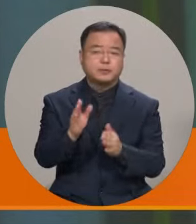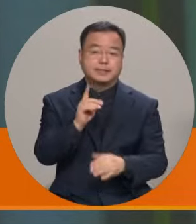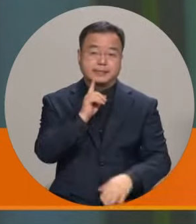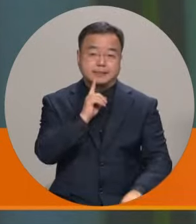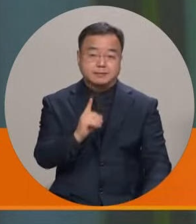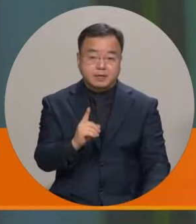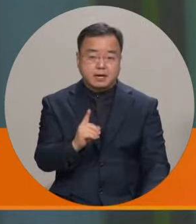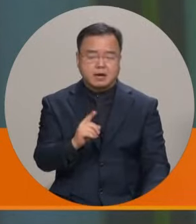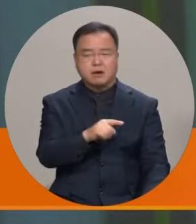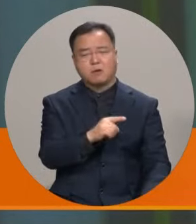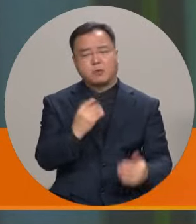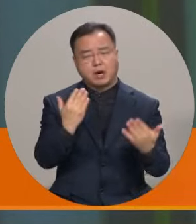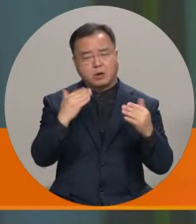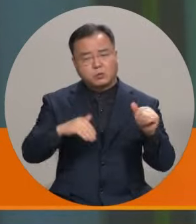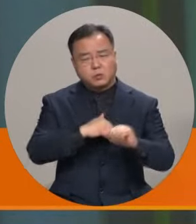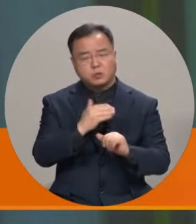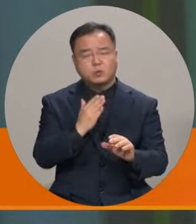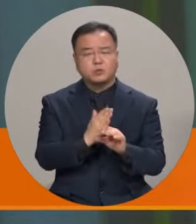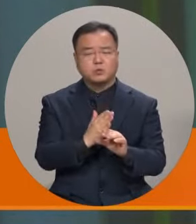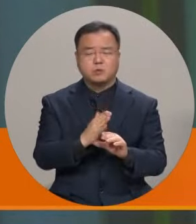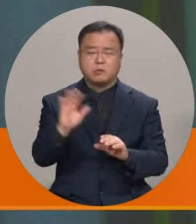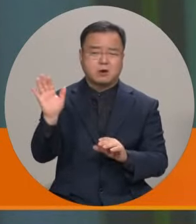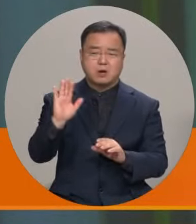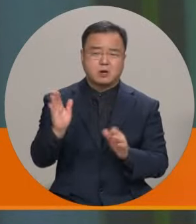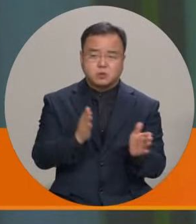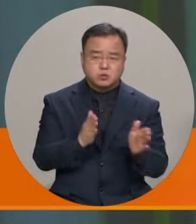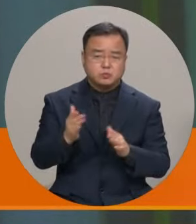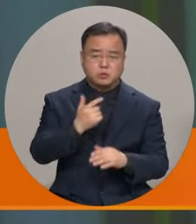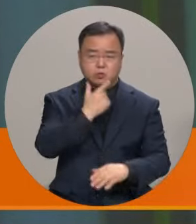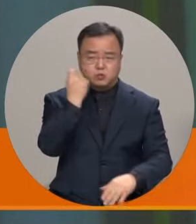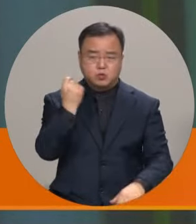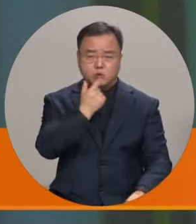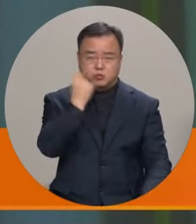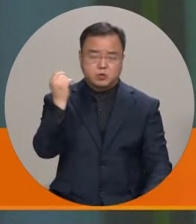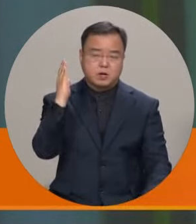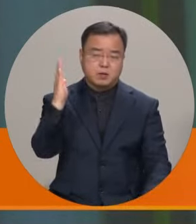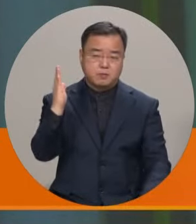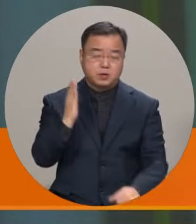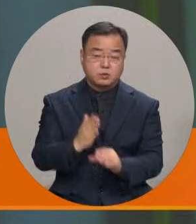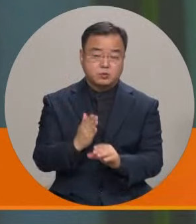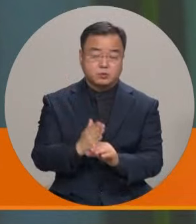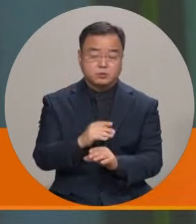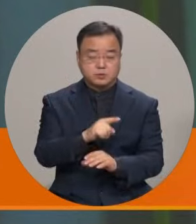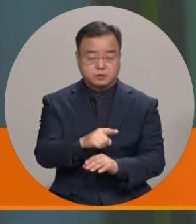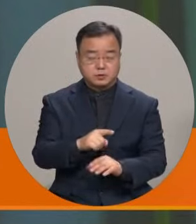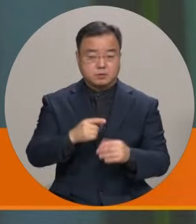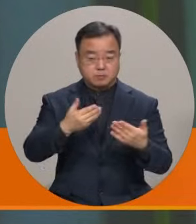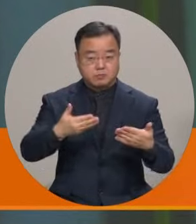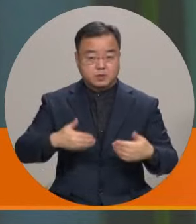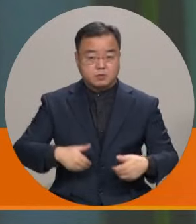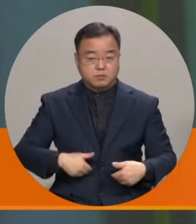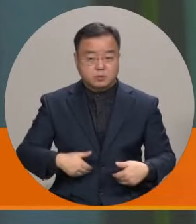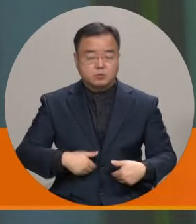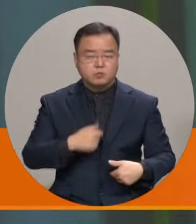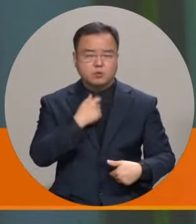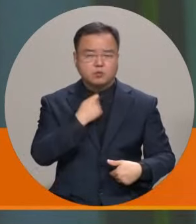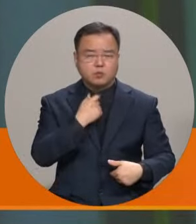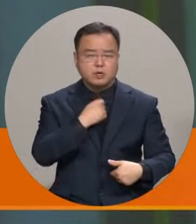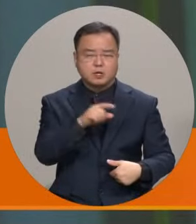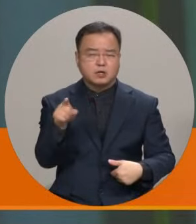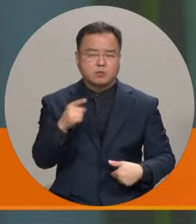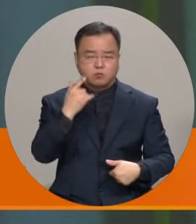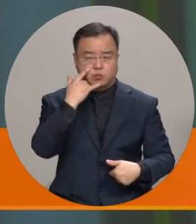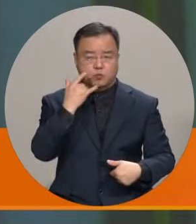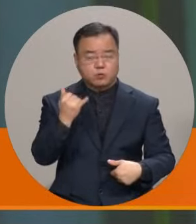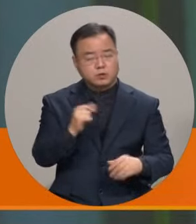여전히 준비가 부족하다는 목소리도 나옵니다이 정책의 수요자인 학부모들이 원하는 늘봄 학교의